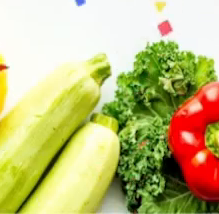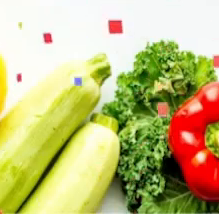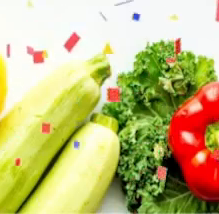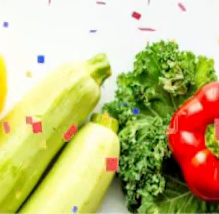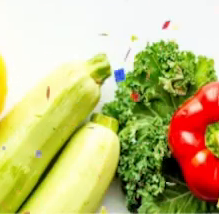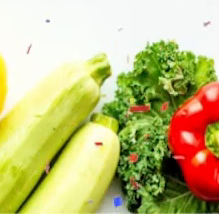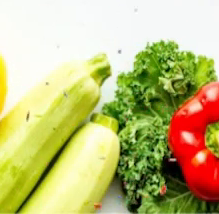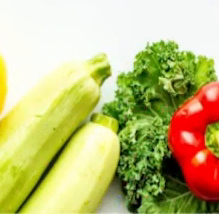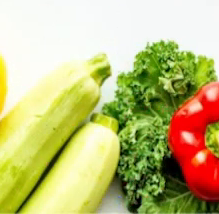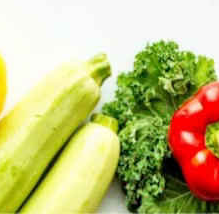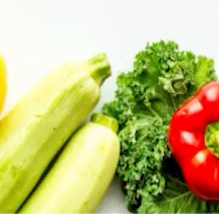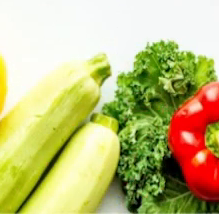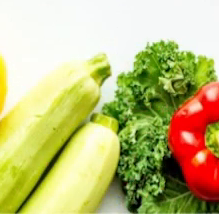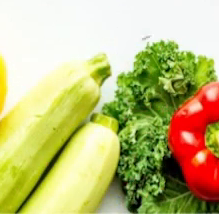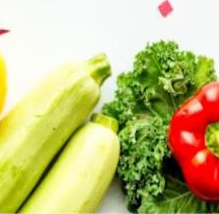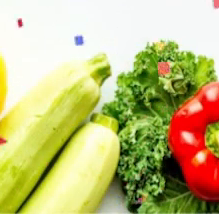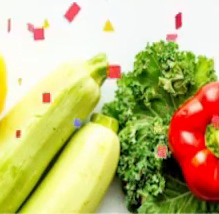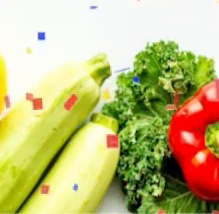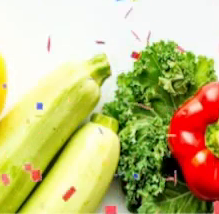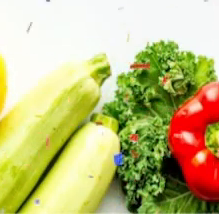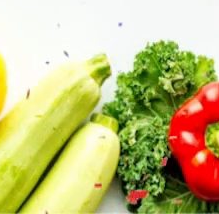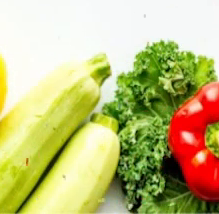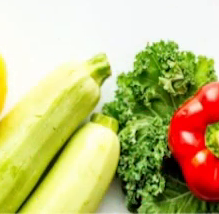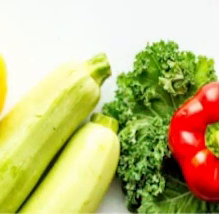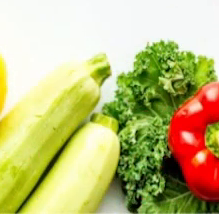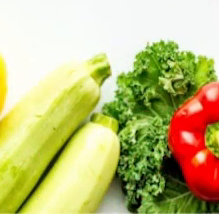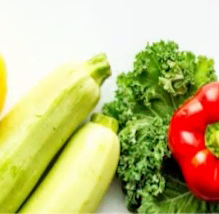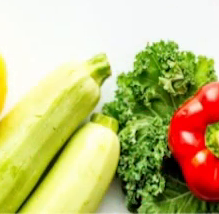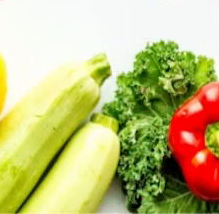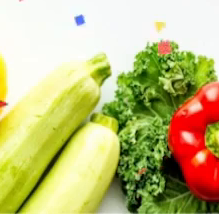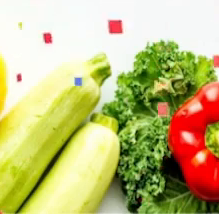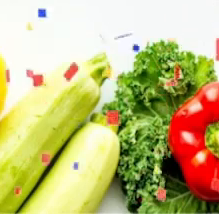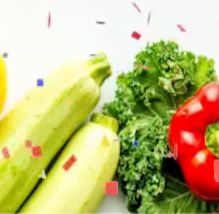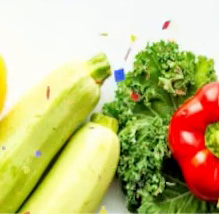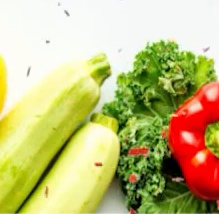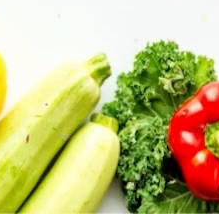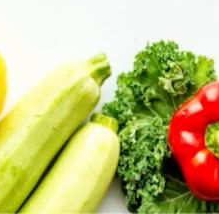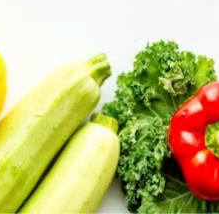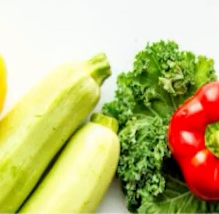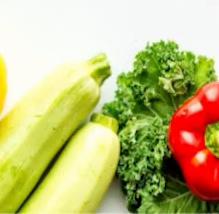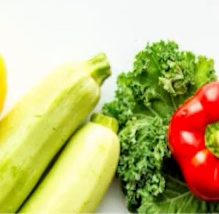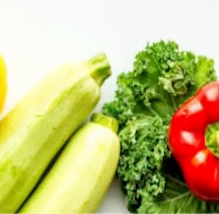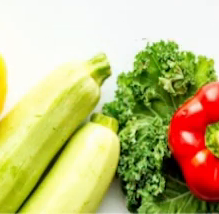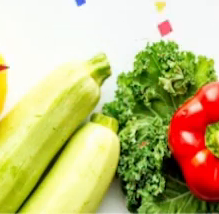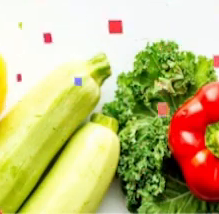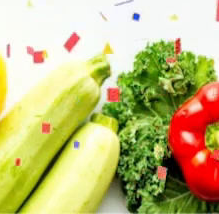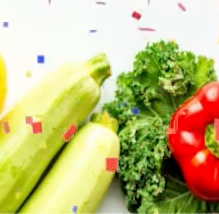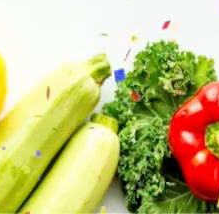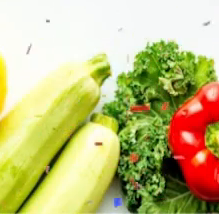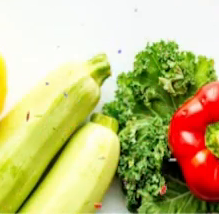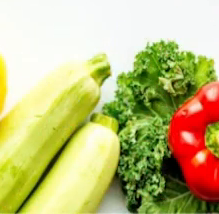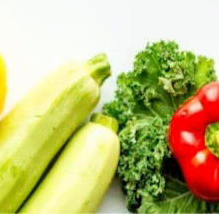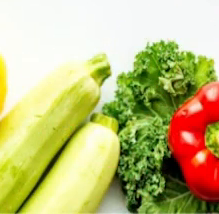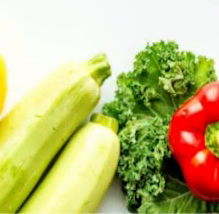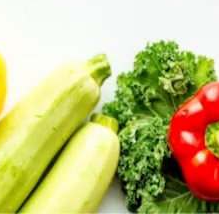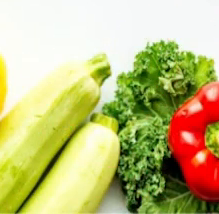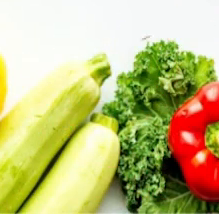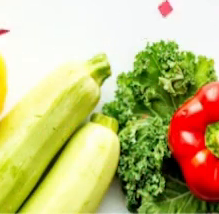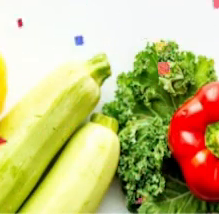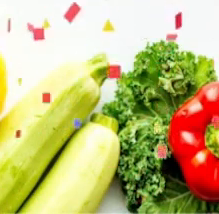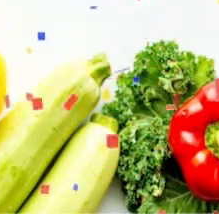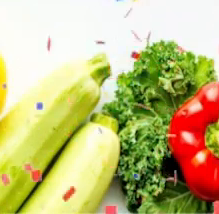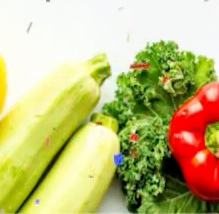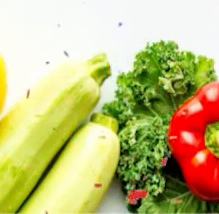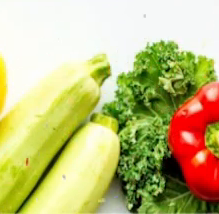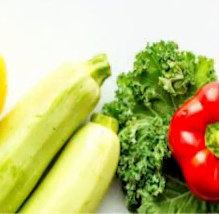Magandang umaga po bumabati ng maiti mga lingkod niung conrad jully at baby pang dental